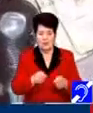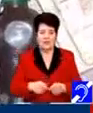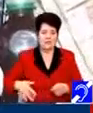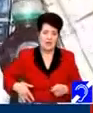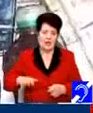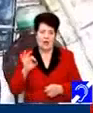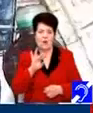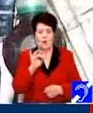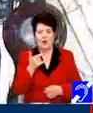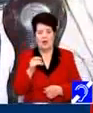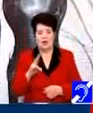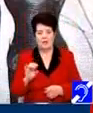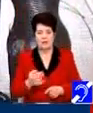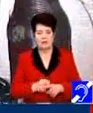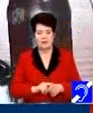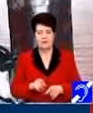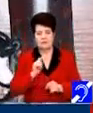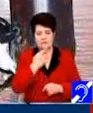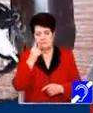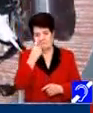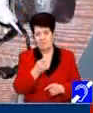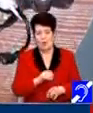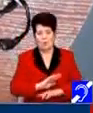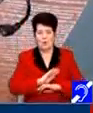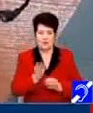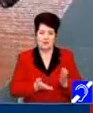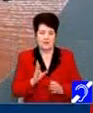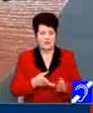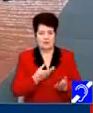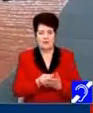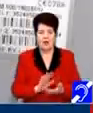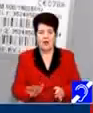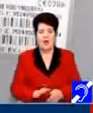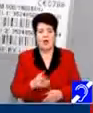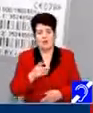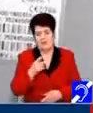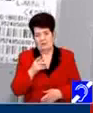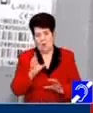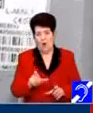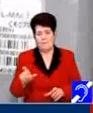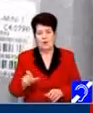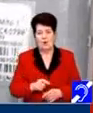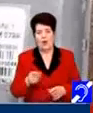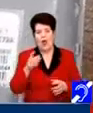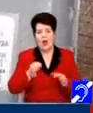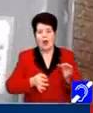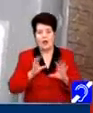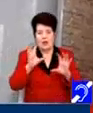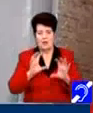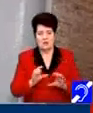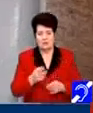de nesupunere, pușcăriașul era amenințat cu moartea. Acesta a decis să povestească totul oamenilor legii. În urma